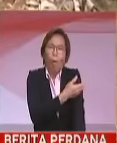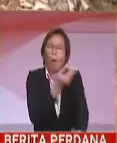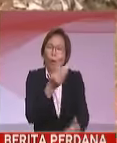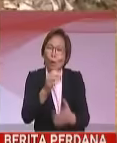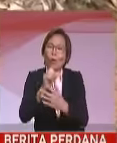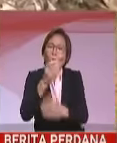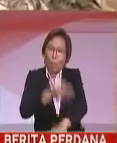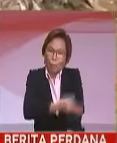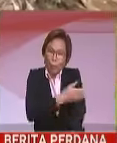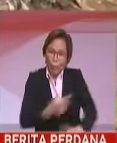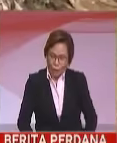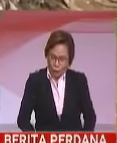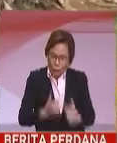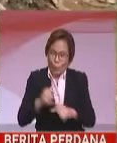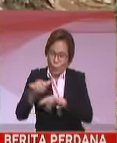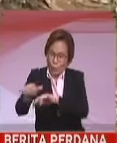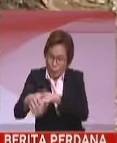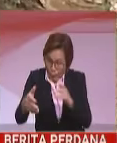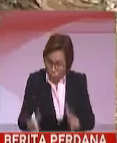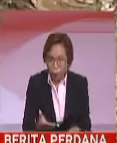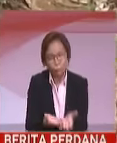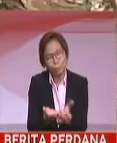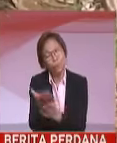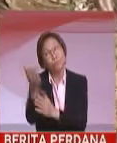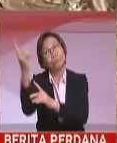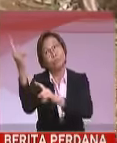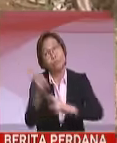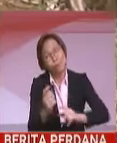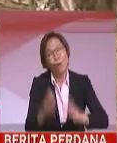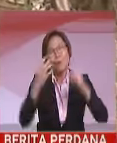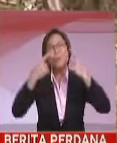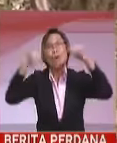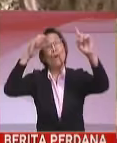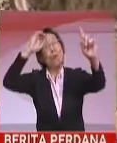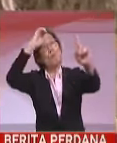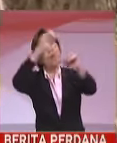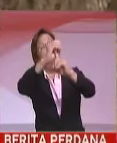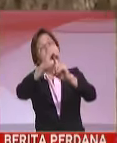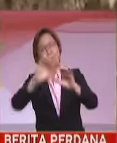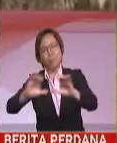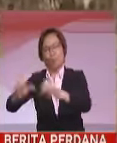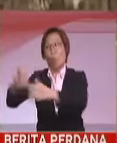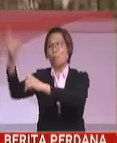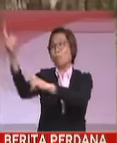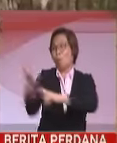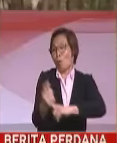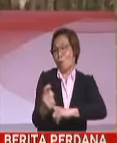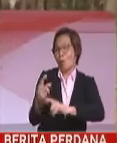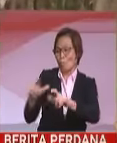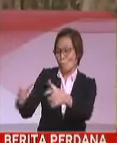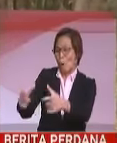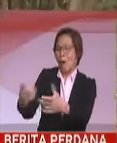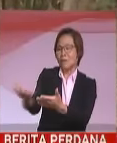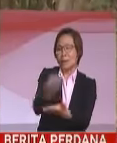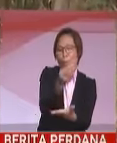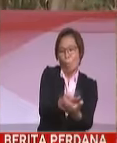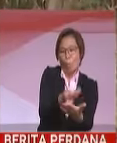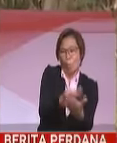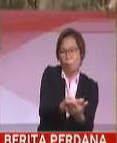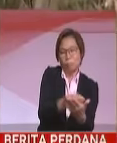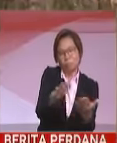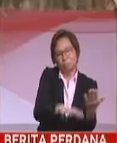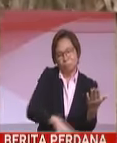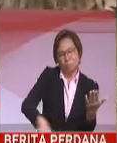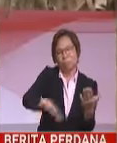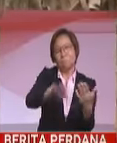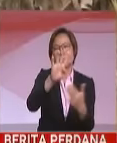sosioekonomi pekebun kecil seterusnya mencapai objektif untuk memastikan golongan ini memperoleh pendapatan